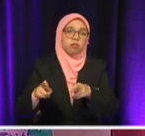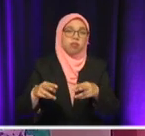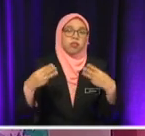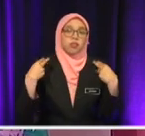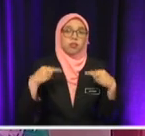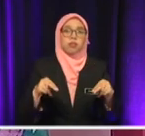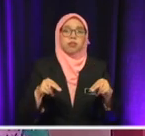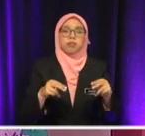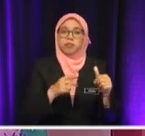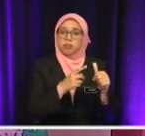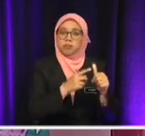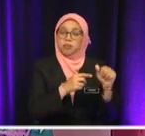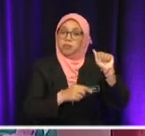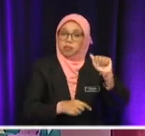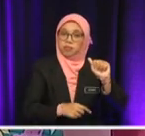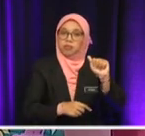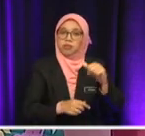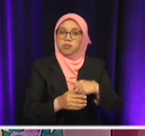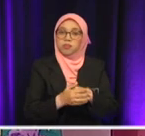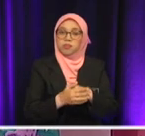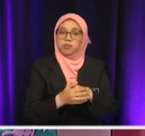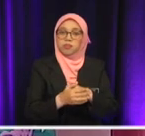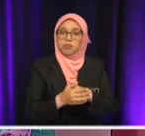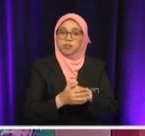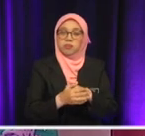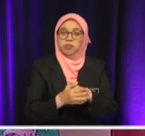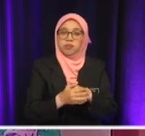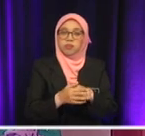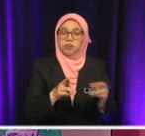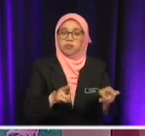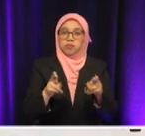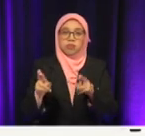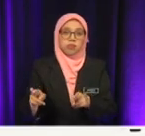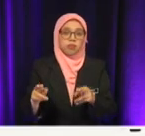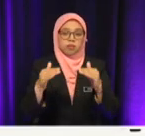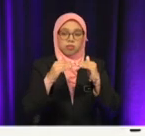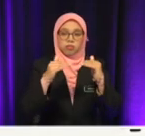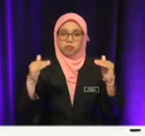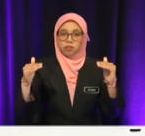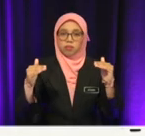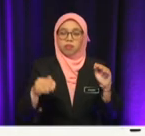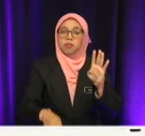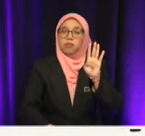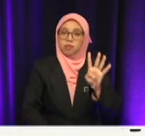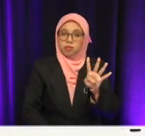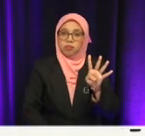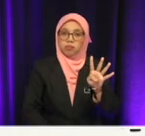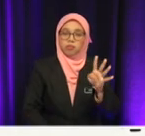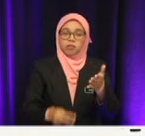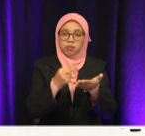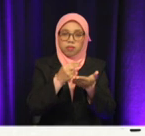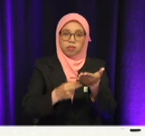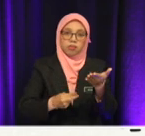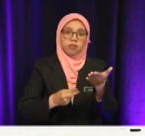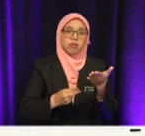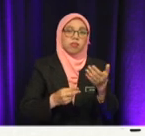A, menjadikan perancangan sebagai penanda aras. B, menilai semula kemajuan dan objektif perniagaan